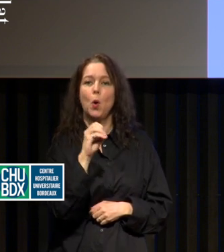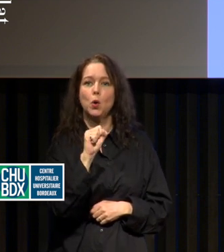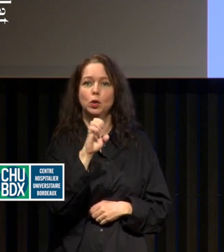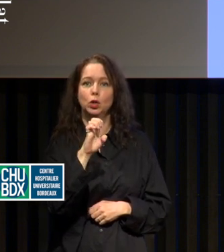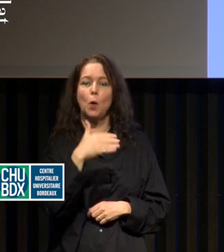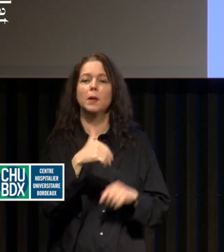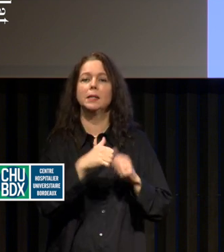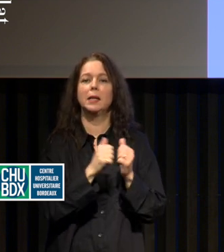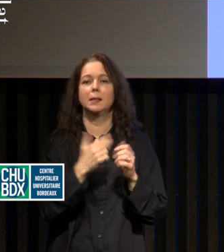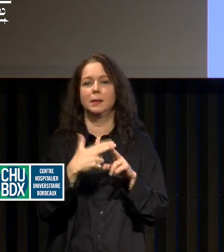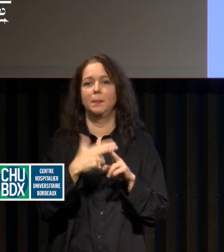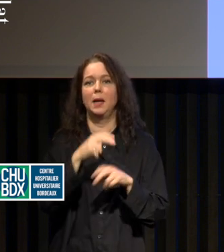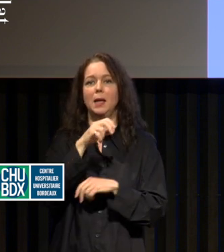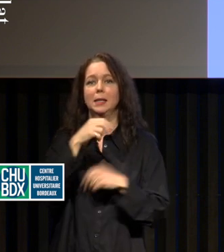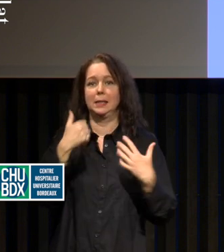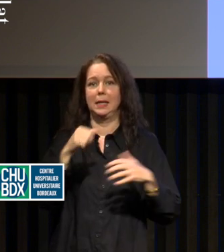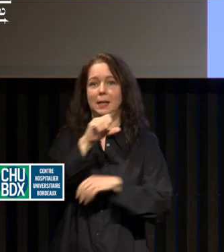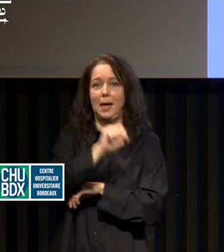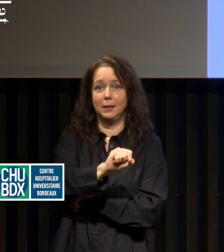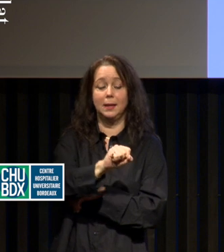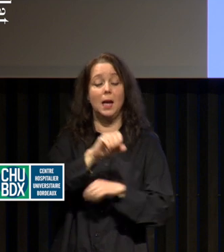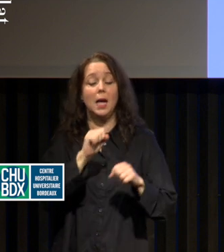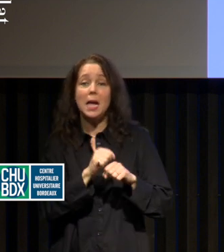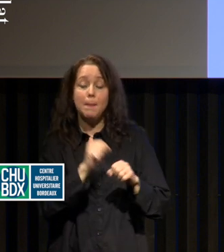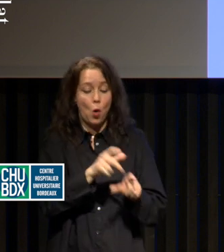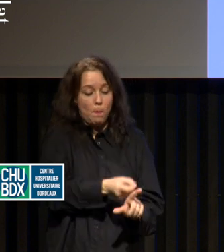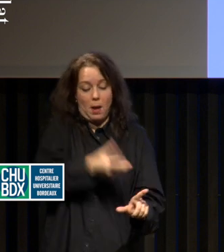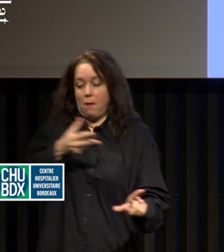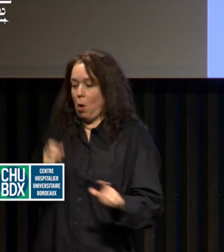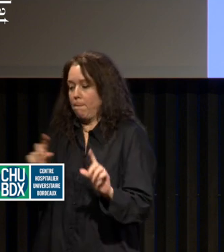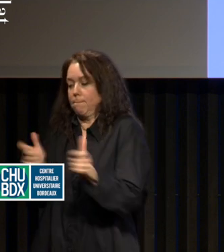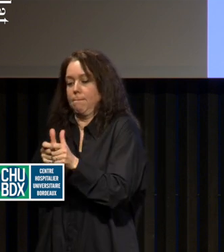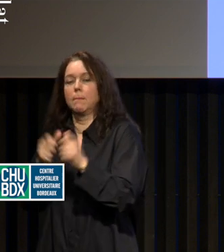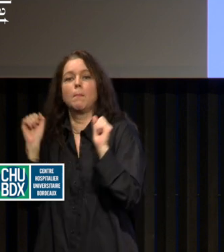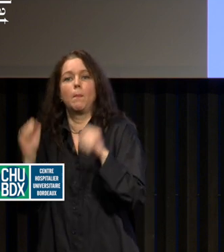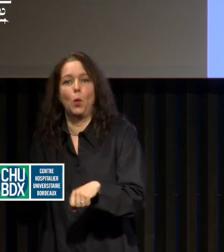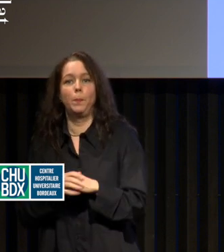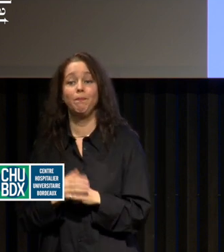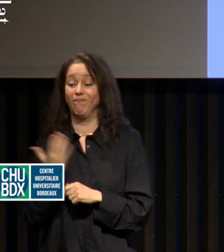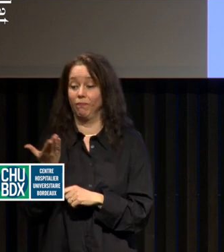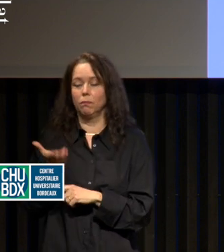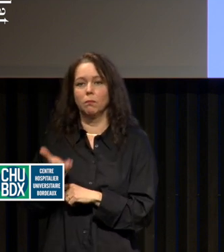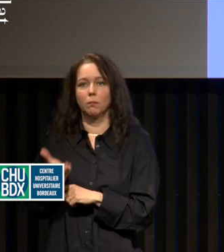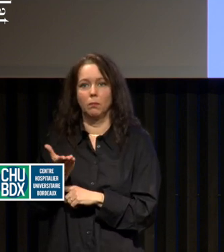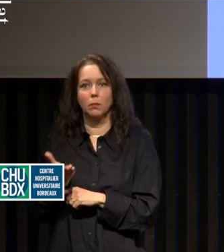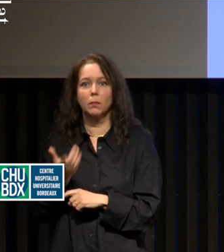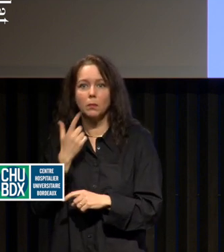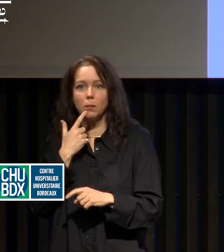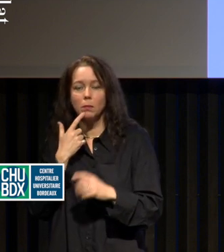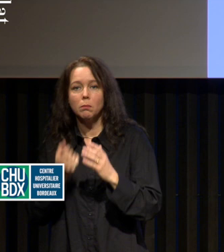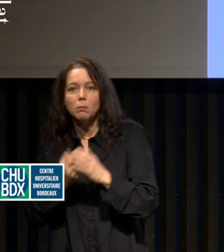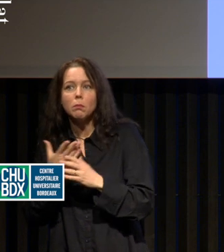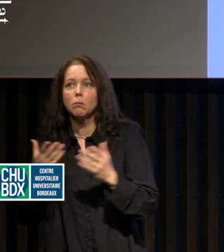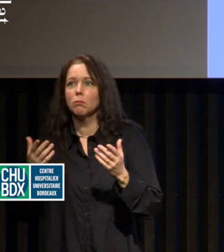16S, et on est capable de le mettre en évidence dans des prélèvements. Et à partir de là, on va pouvoir identifier un genre bactérien, puis